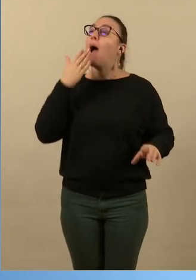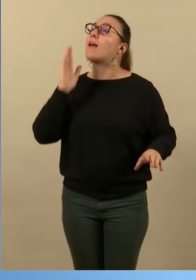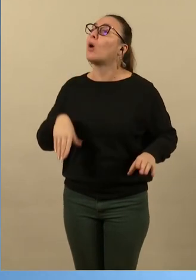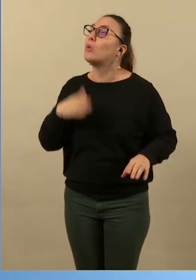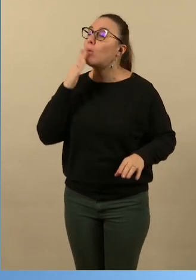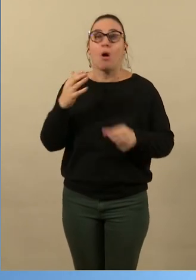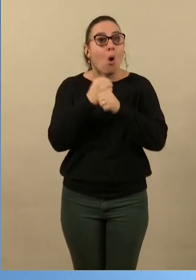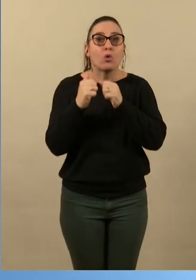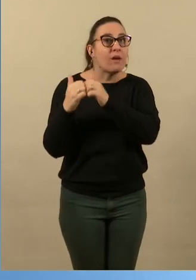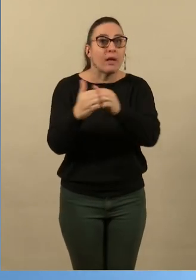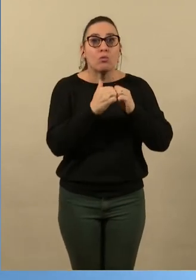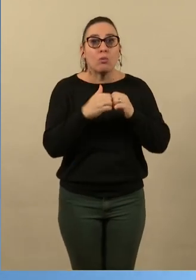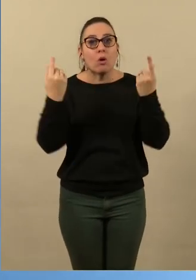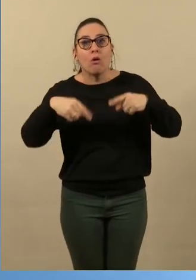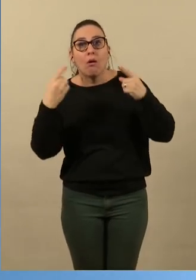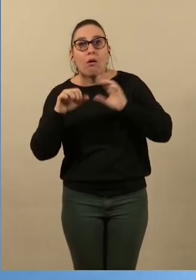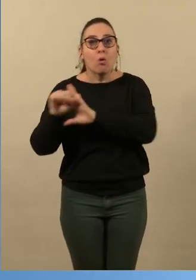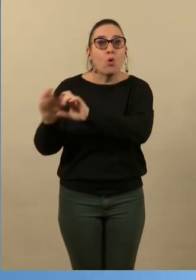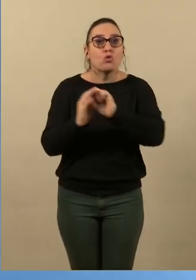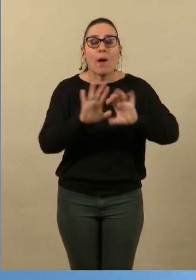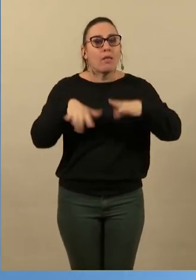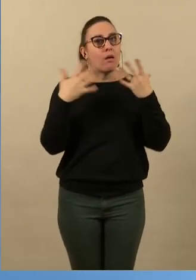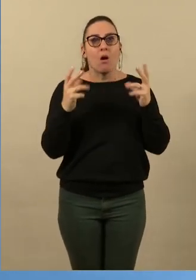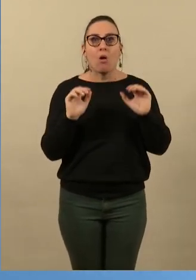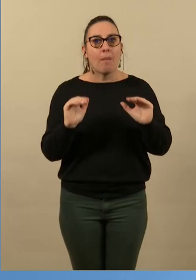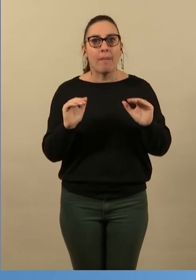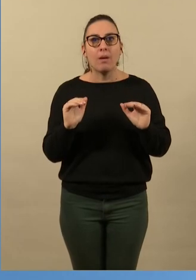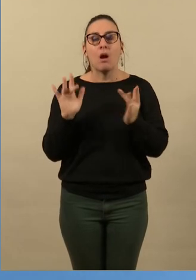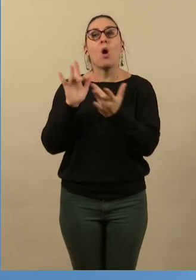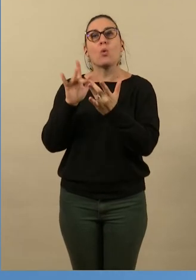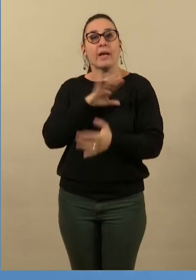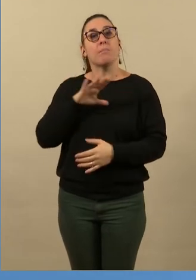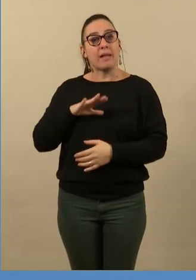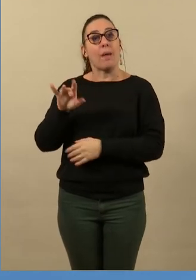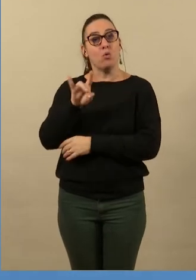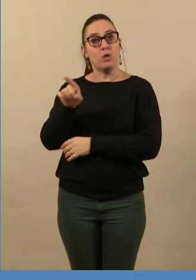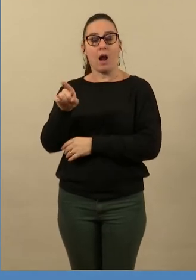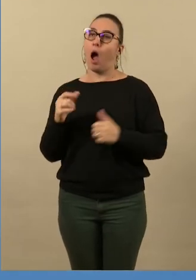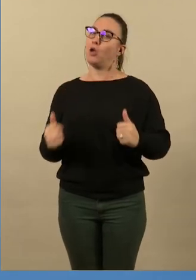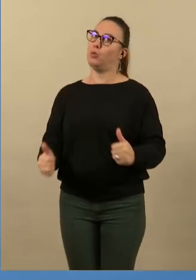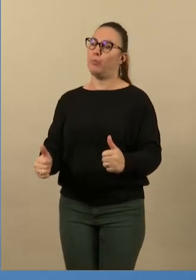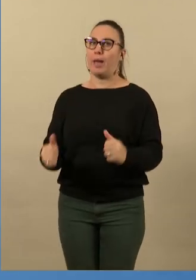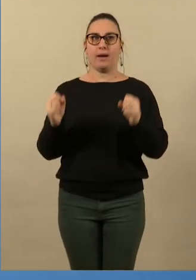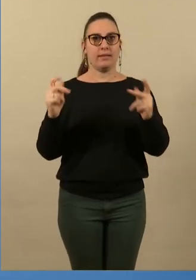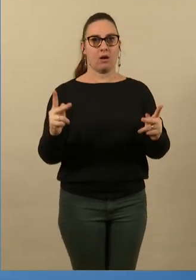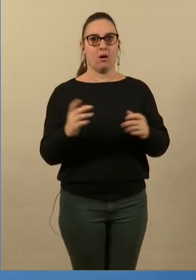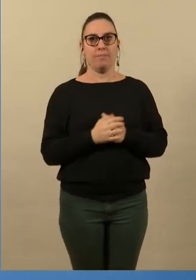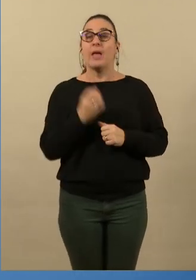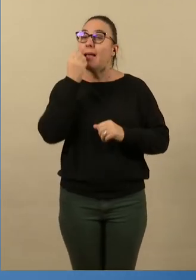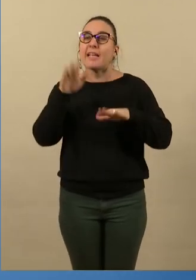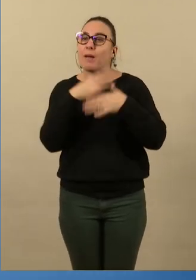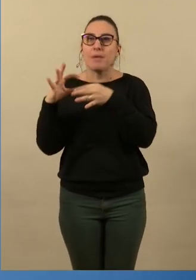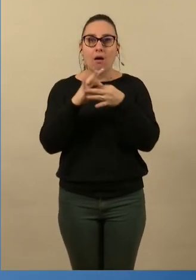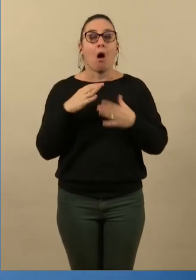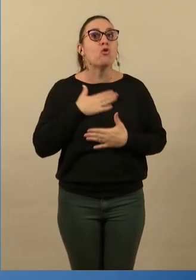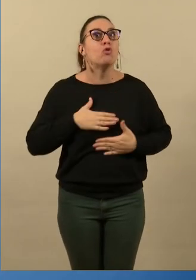on travaille avec tout le monde quel que soit les opinions politiques et de fait les contacts avec Savan HUG c'est super très bien mais je se passe très bien je